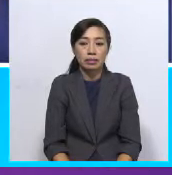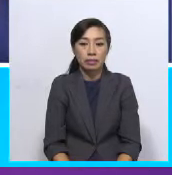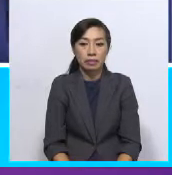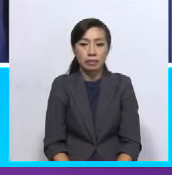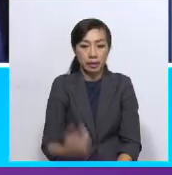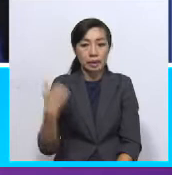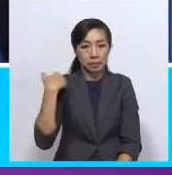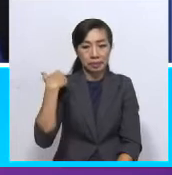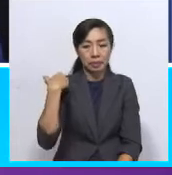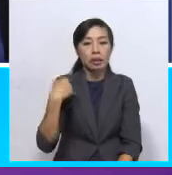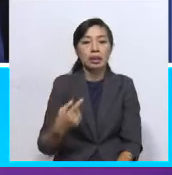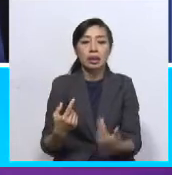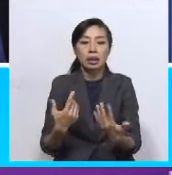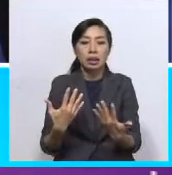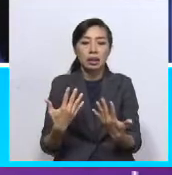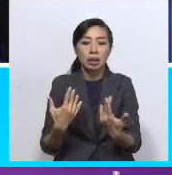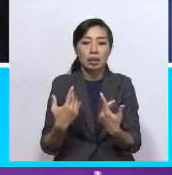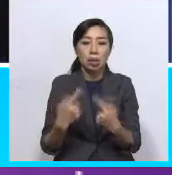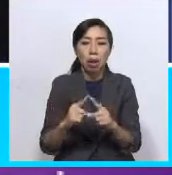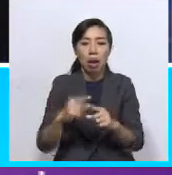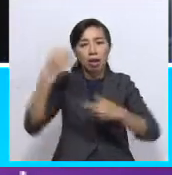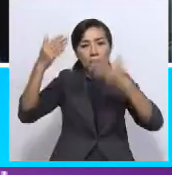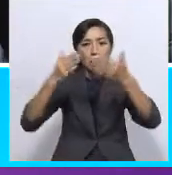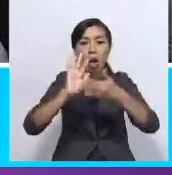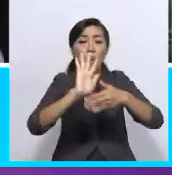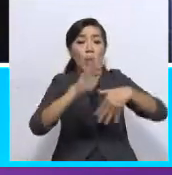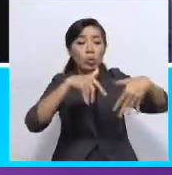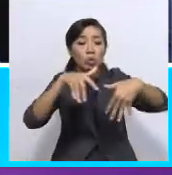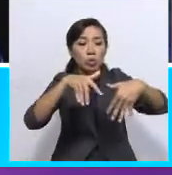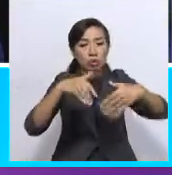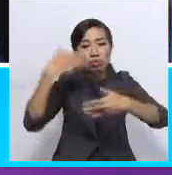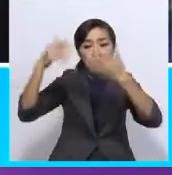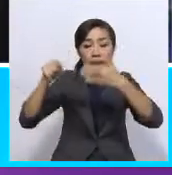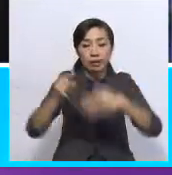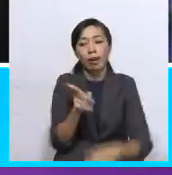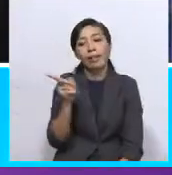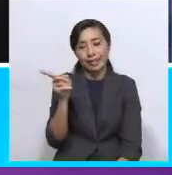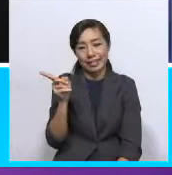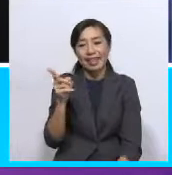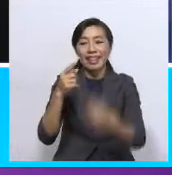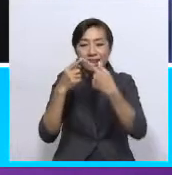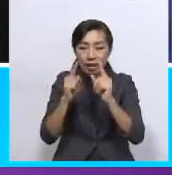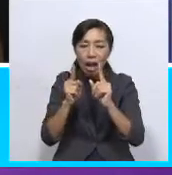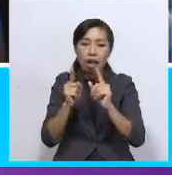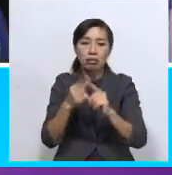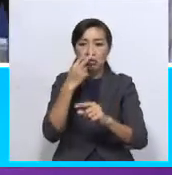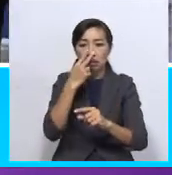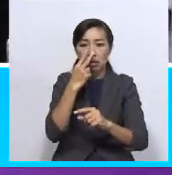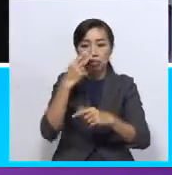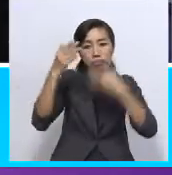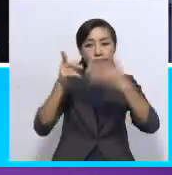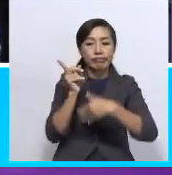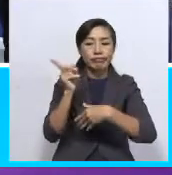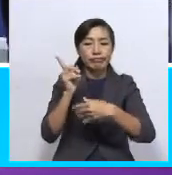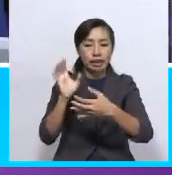มีอย่างแน่นอนครับแต่ว่านิทรรศการซึ่งมาจากชุมชนนะครับต้องมาที่ส่วนนี้เลยครับแต่ว่าก็ยังคงว่าถือว่าอยู่